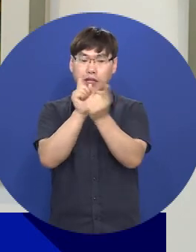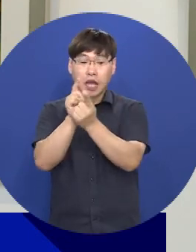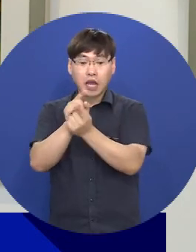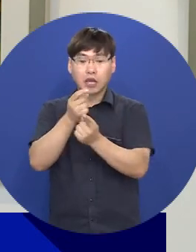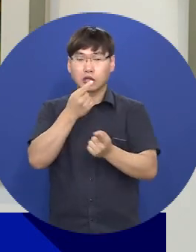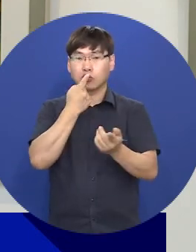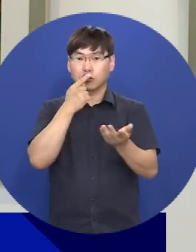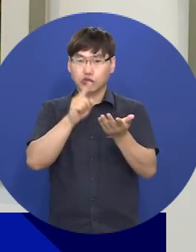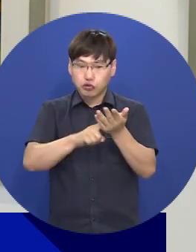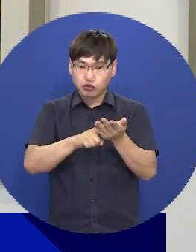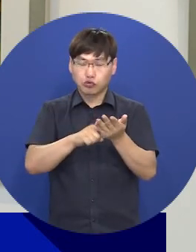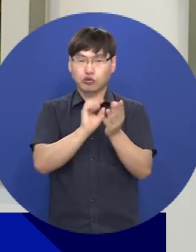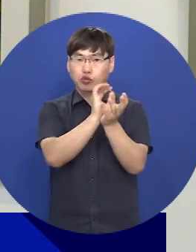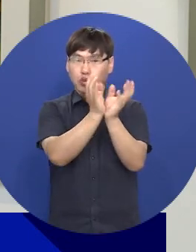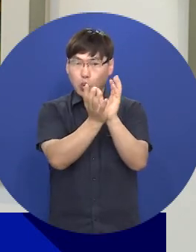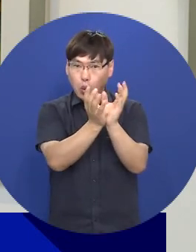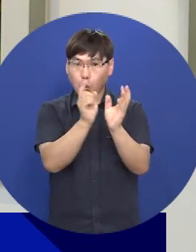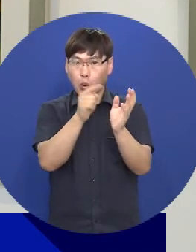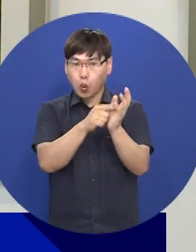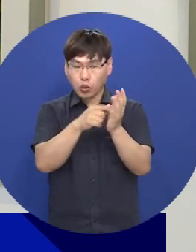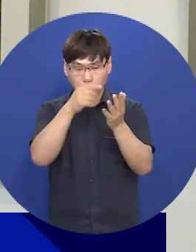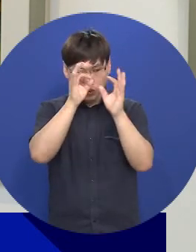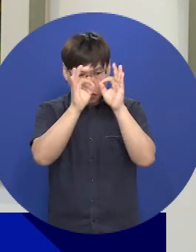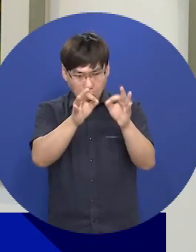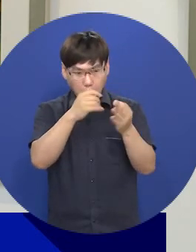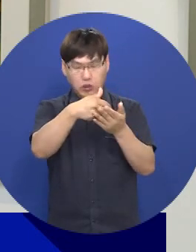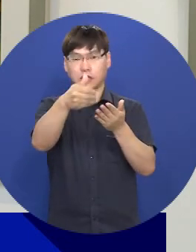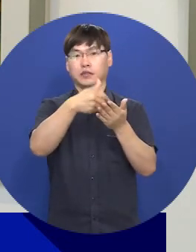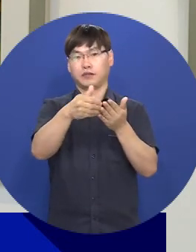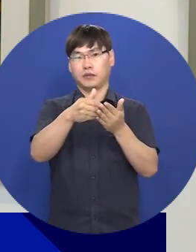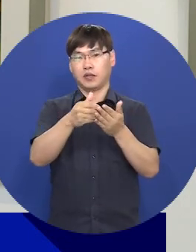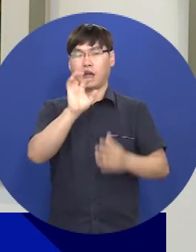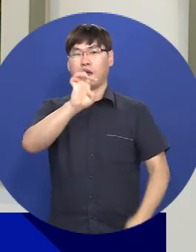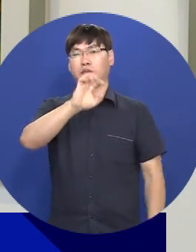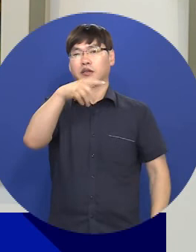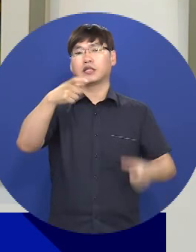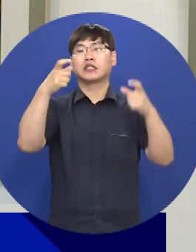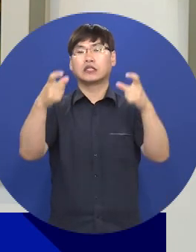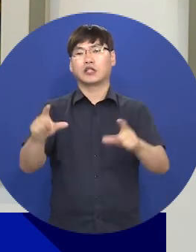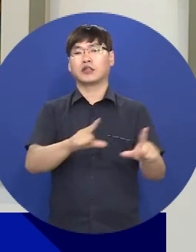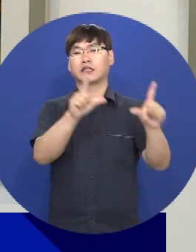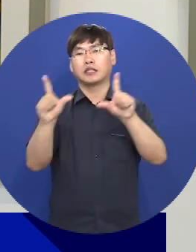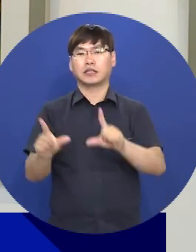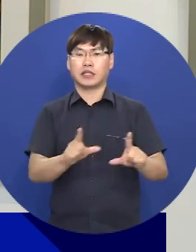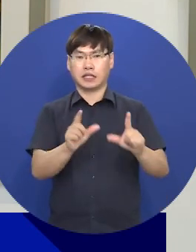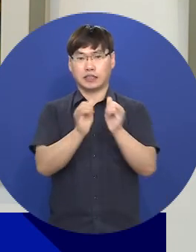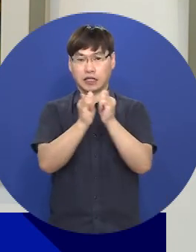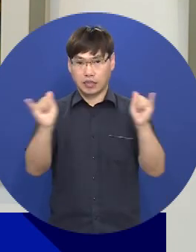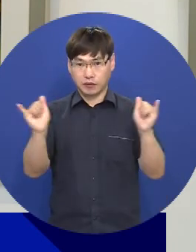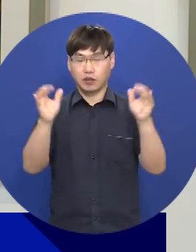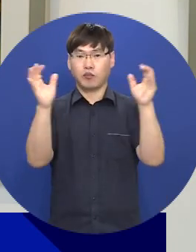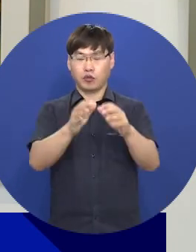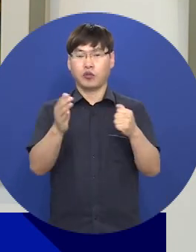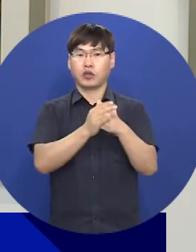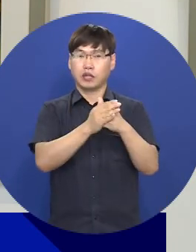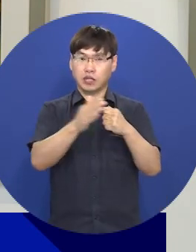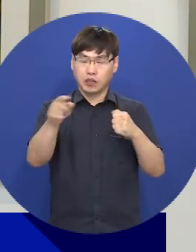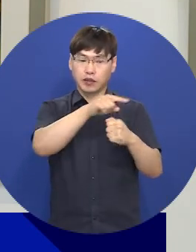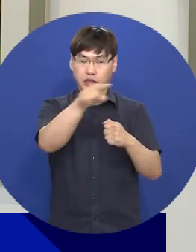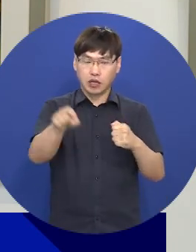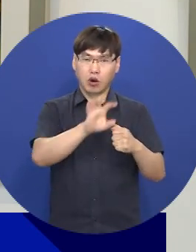그러니까 저희가 확실히 이제 평창에 사니까 아무래도 평창 관내에 있는 그런 것도